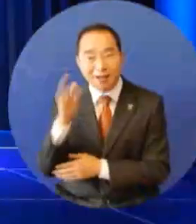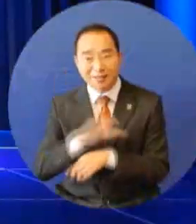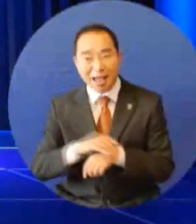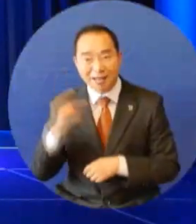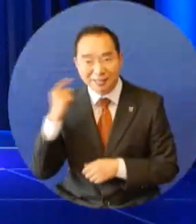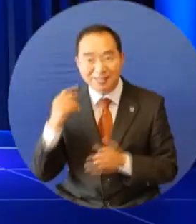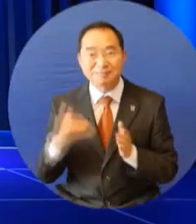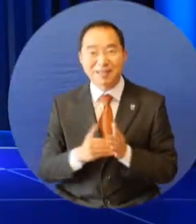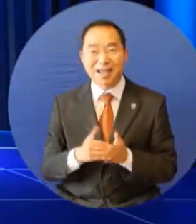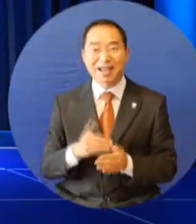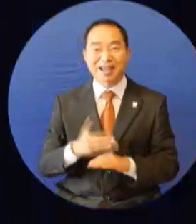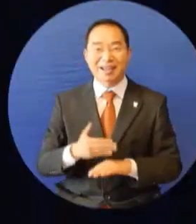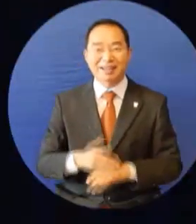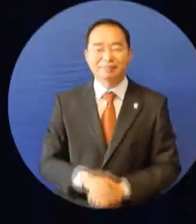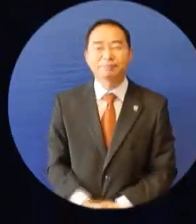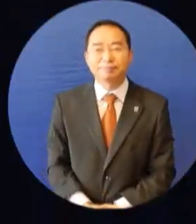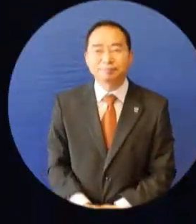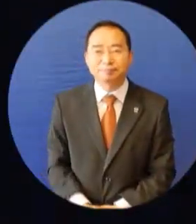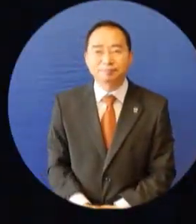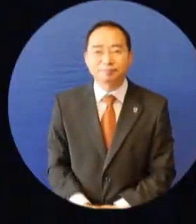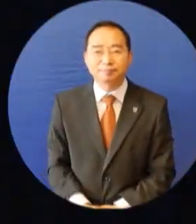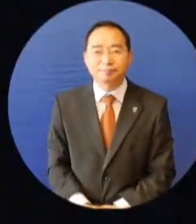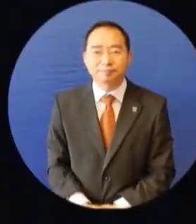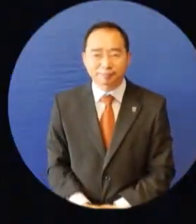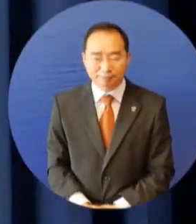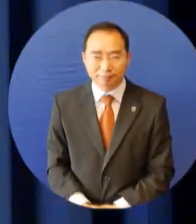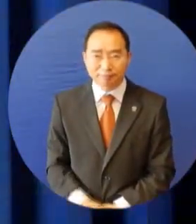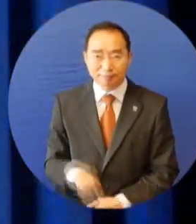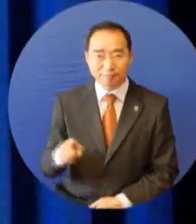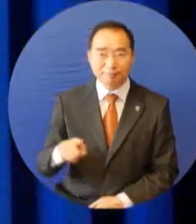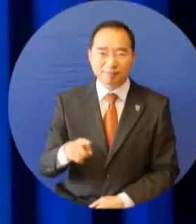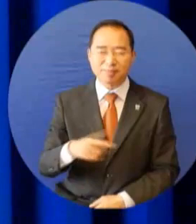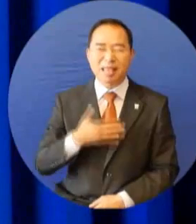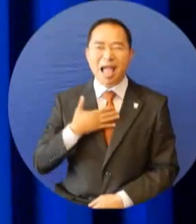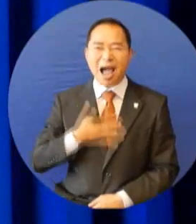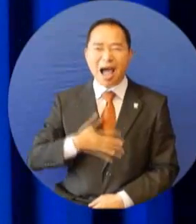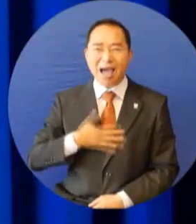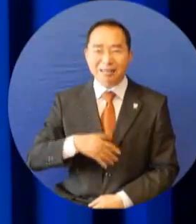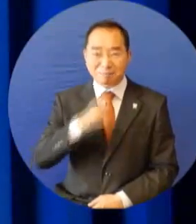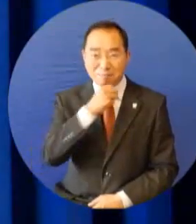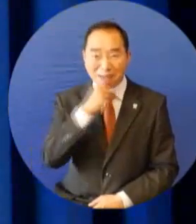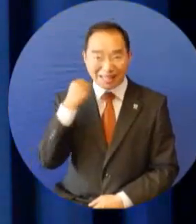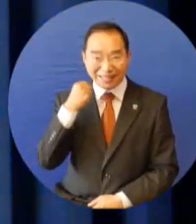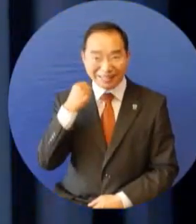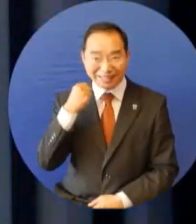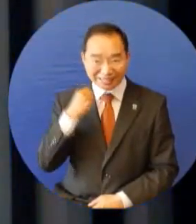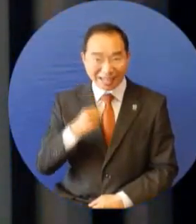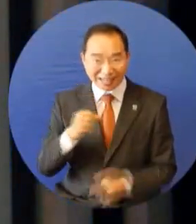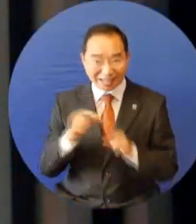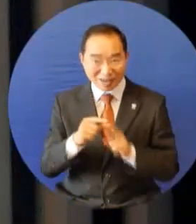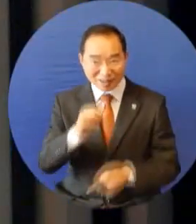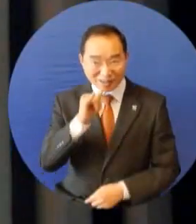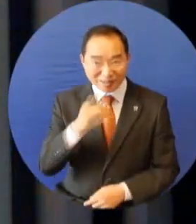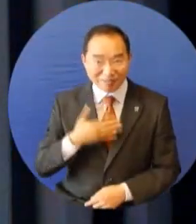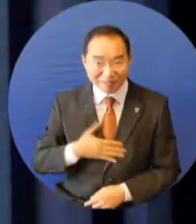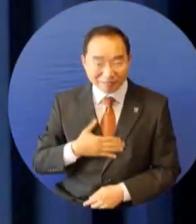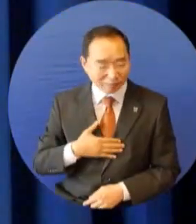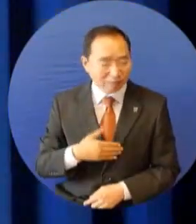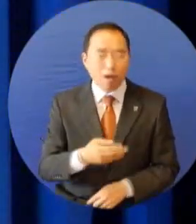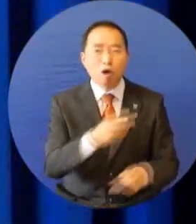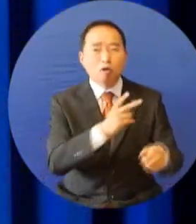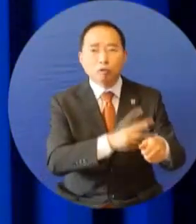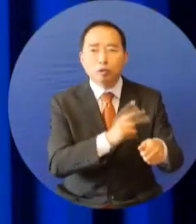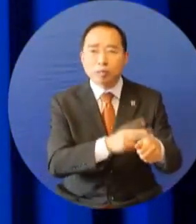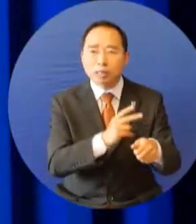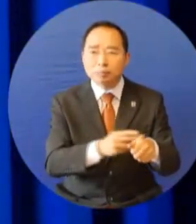네, 강연 정말 잘 들었습니다. 감사합니다. 사실 아는 맛이라는 단어가 있잖아요. 네네. 근데 선생님의